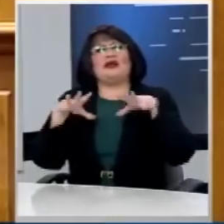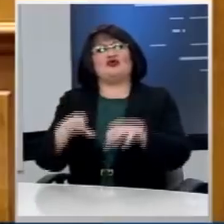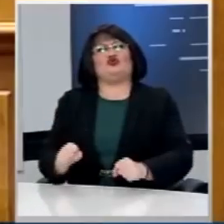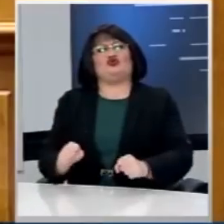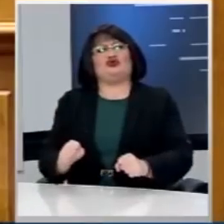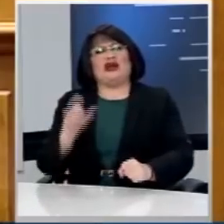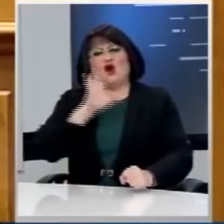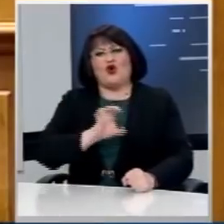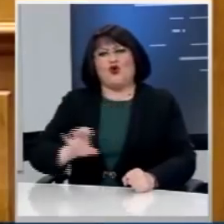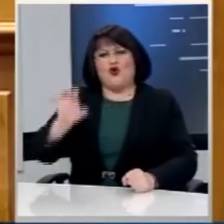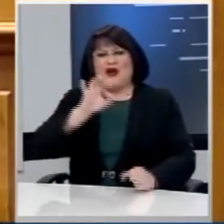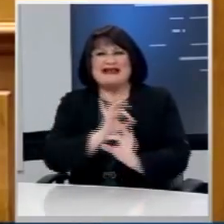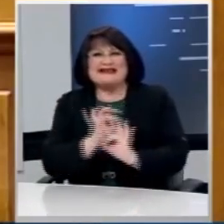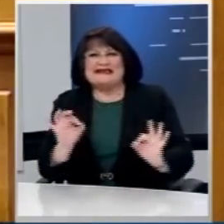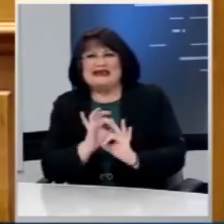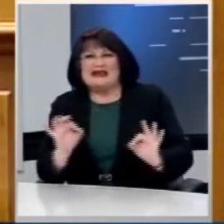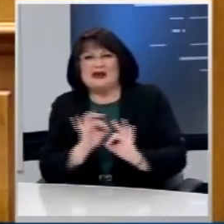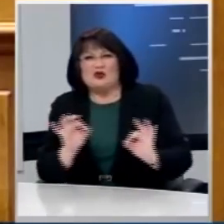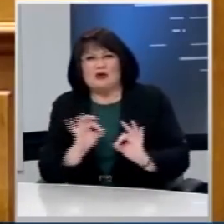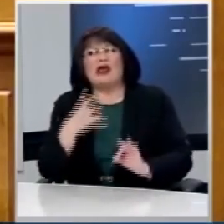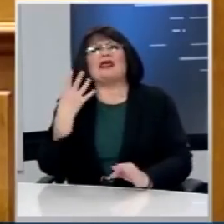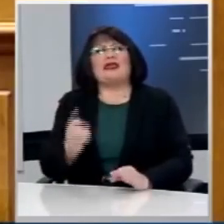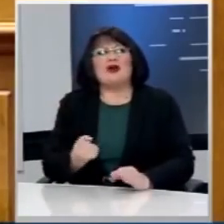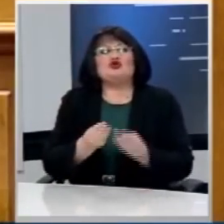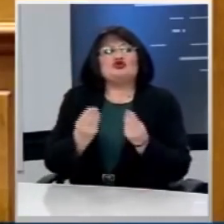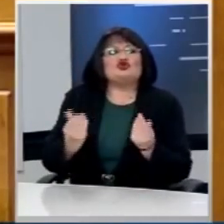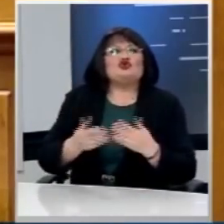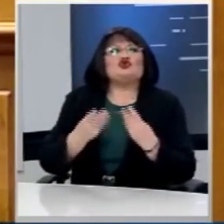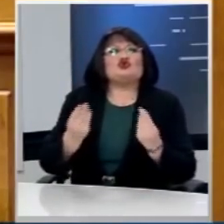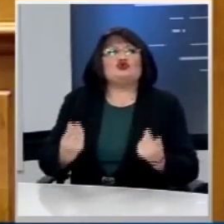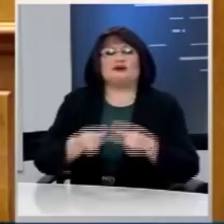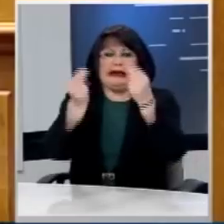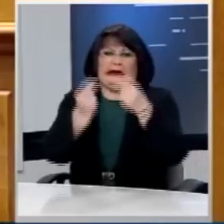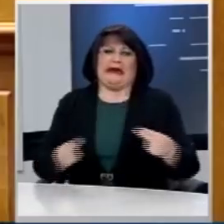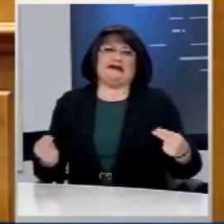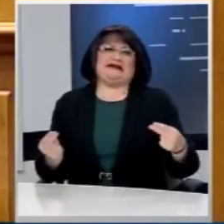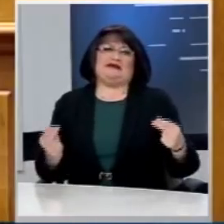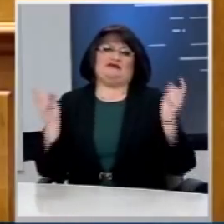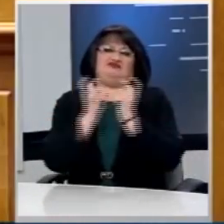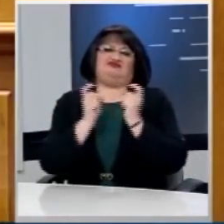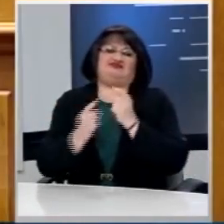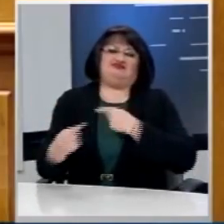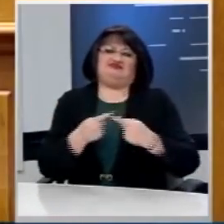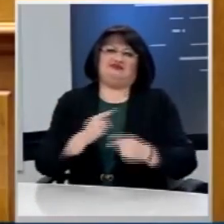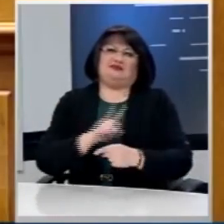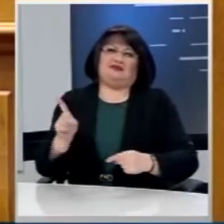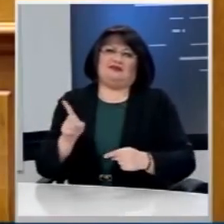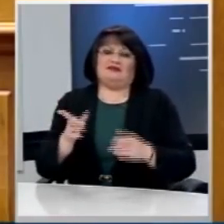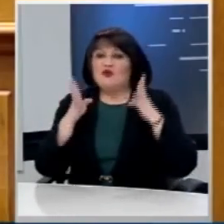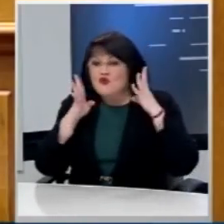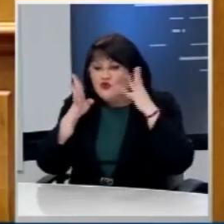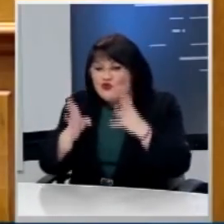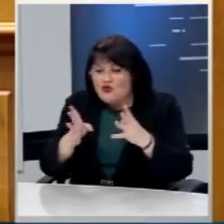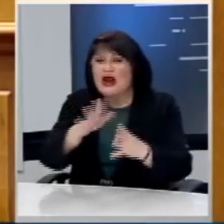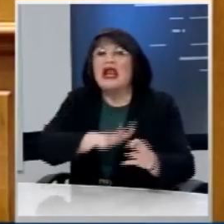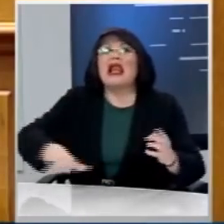κάθε χώρας, το σίγουρο θα ήταν πως θα έβρισκαν και τρόπο να λύσουν τις διαφορές τους. Προς τα εκεί λοιπόν πρέπει να πάμε